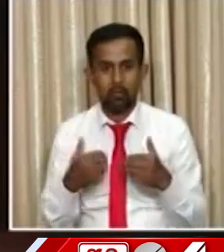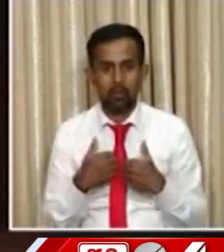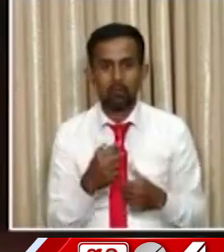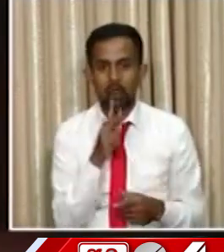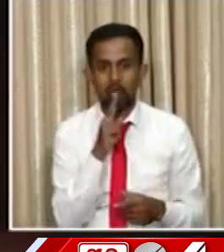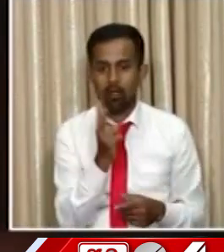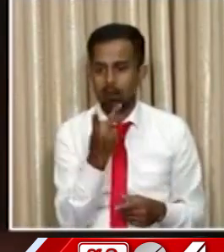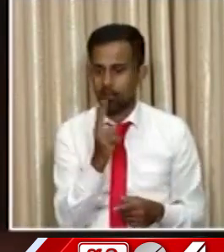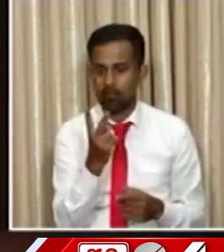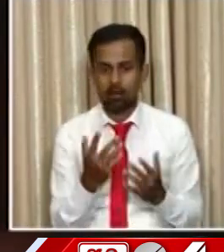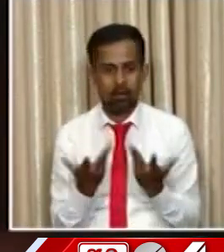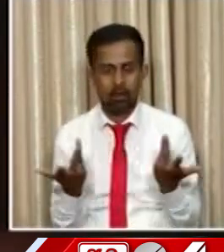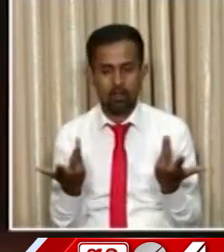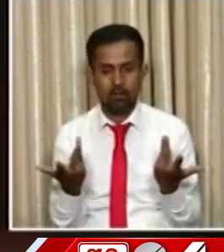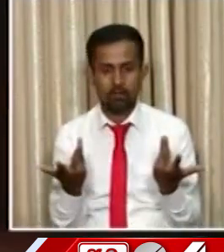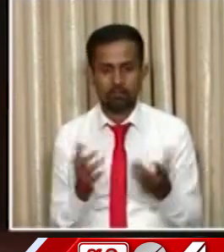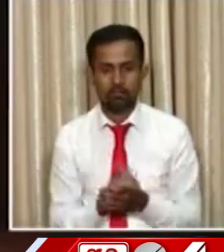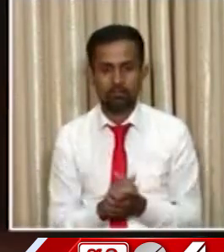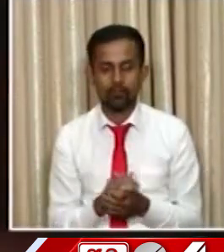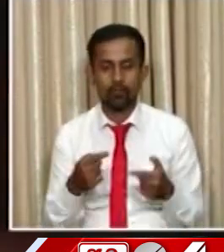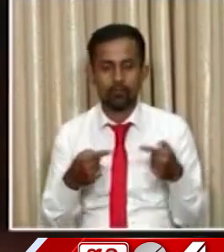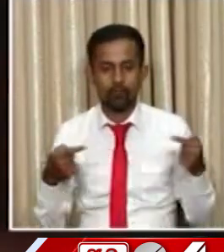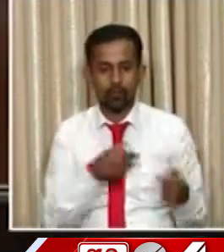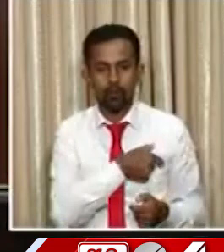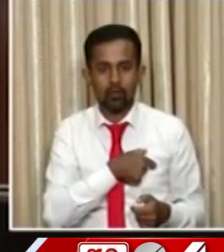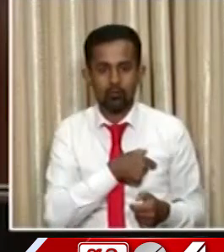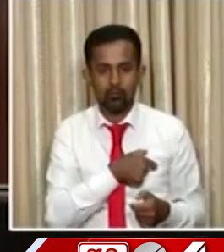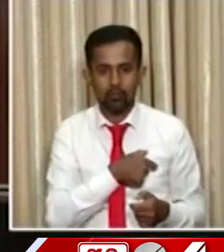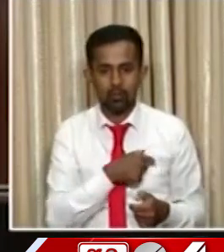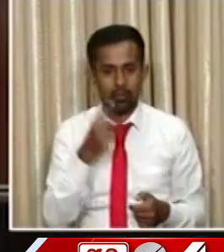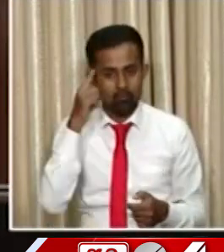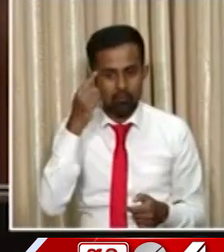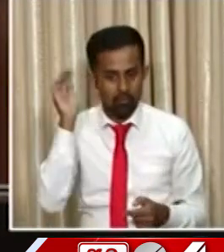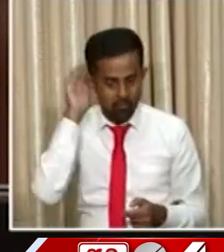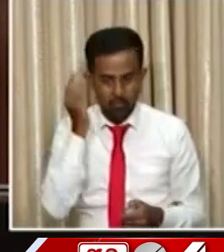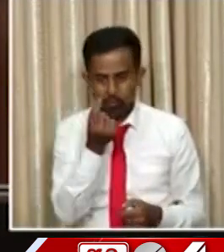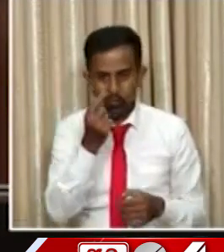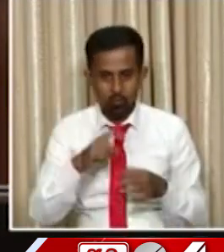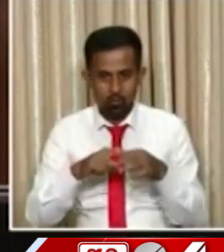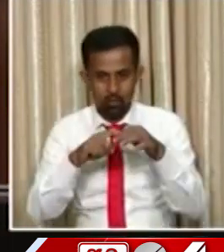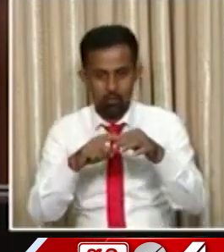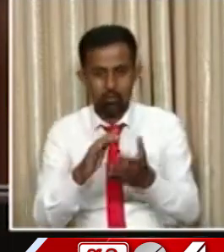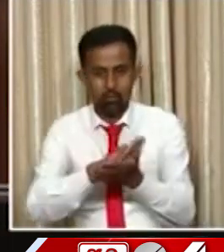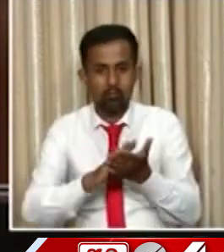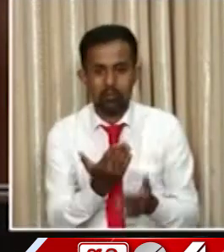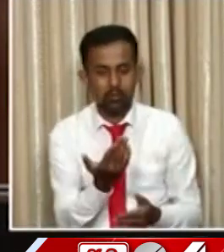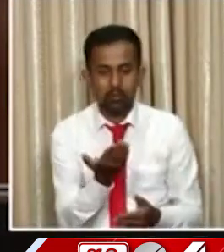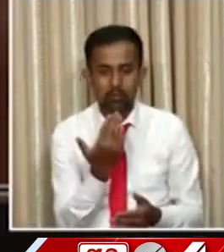දෙවිදි ප්‍රතිපත්ති ගරු විපක්ෂනායකතුමනි ගරු විපක්ෂනායකතුමනි ඔබතුමාගේ මම දන්නේ නැතිව අහගන්න මේ පොඩි පොඩි ප්‍රශ්නයක් මට පැහැදිලි කර ගැනීමක්